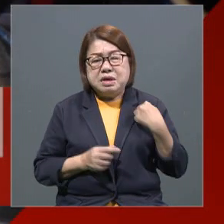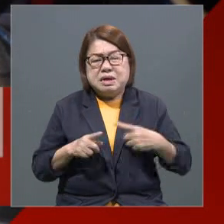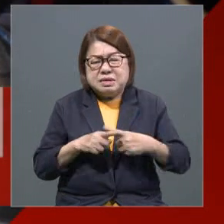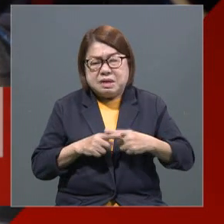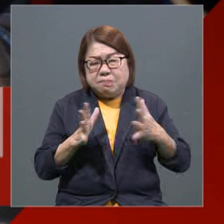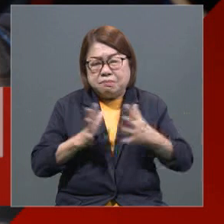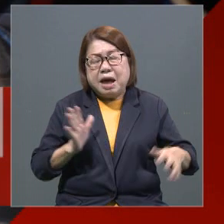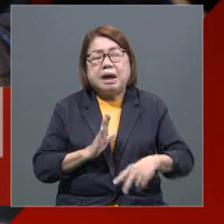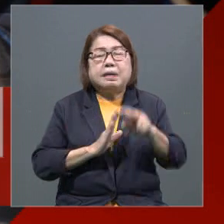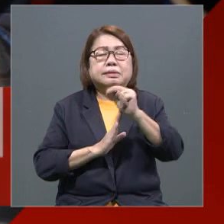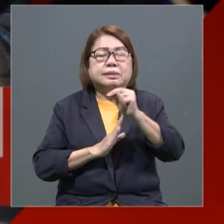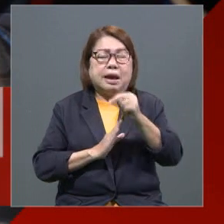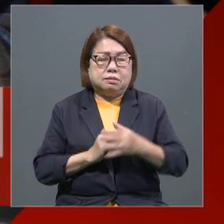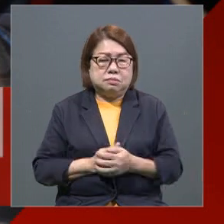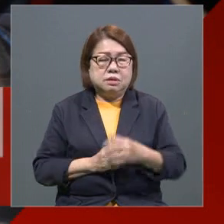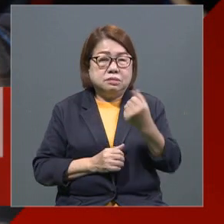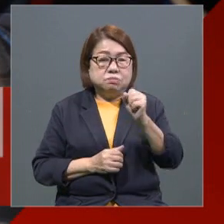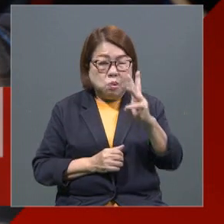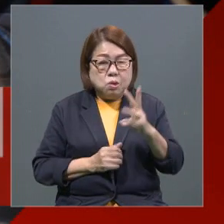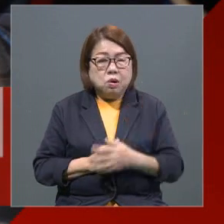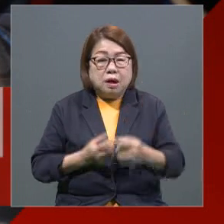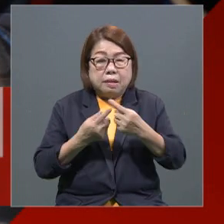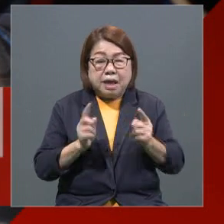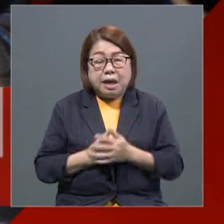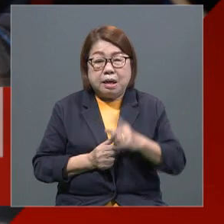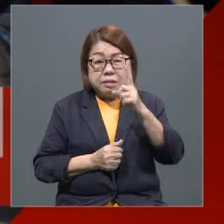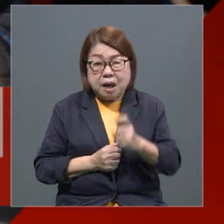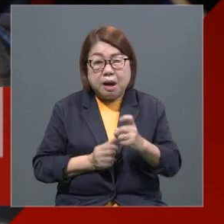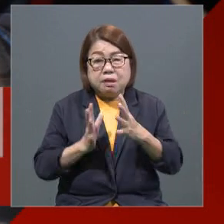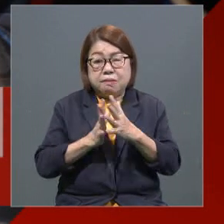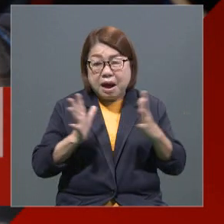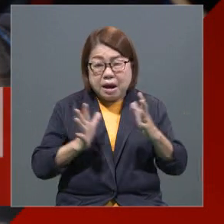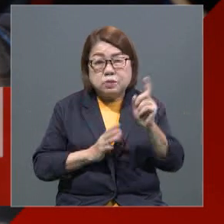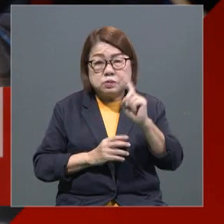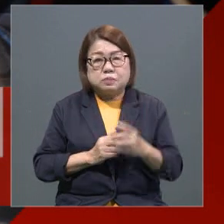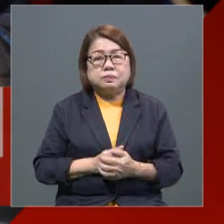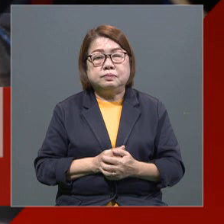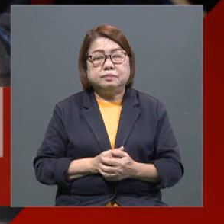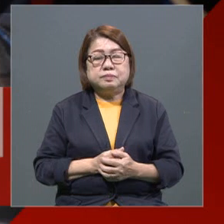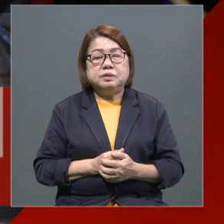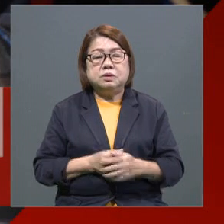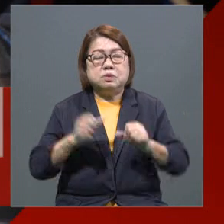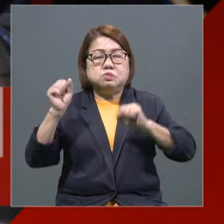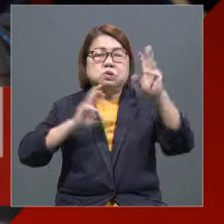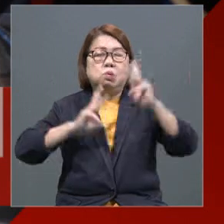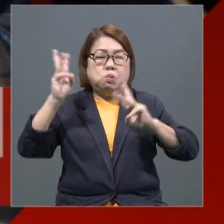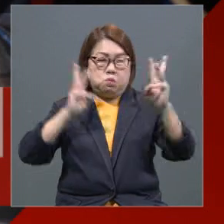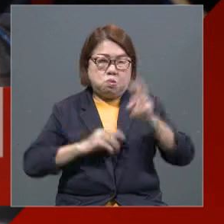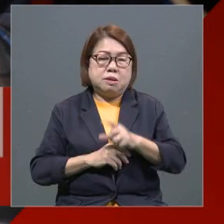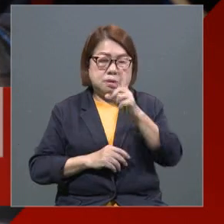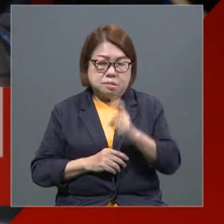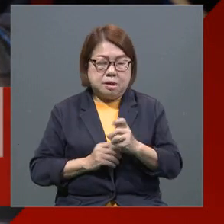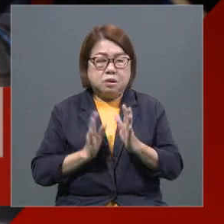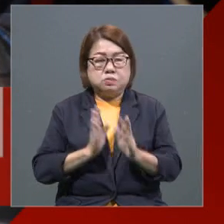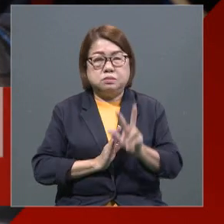สูงสุดก็เป็นน่านเหมือนกัน 16คนแต่ถ้าจังหวัดที่มีผู้เสียชีวิตสูงสุดเนี่ยกลายเป็นจังหวัดนครสวรรค์นะฮะ